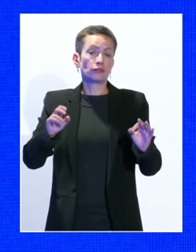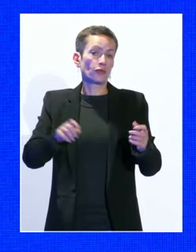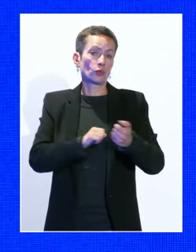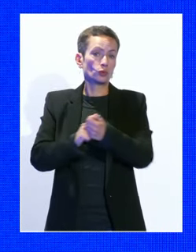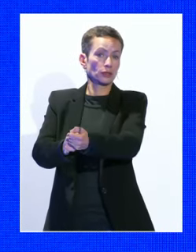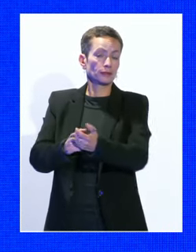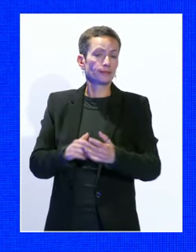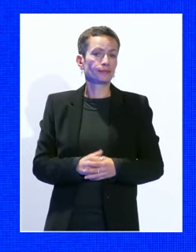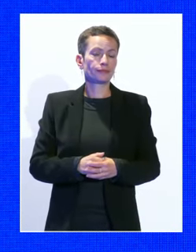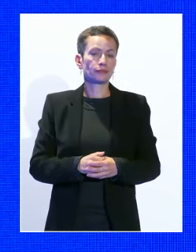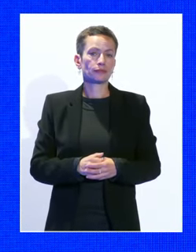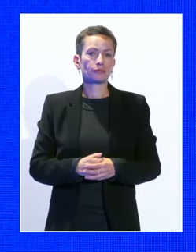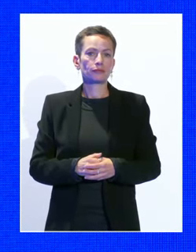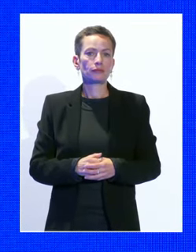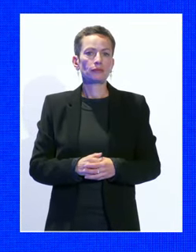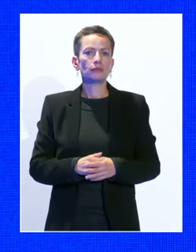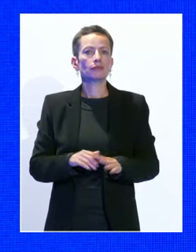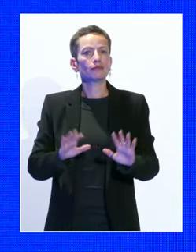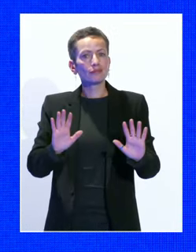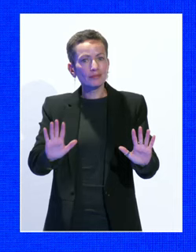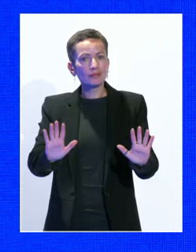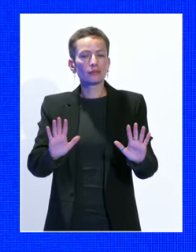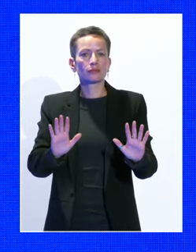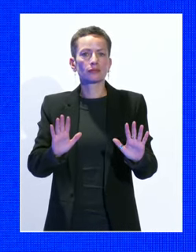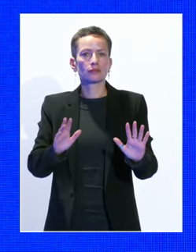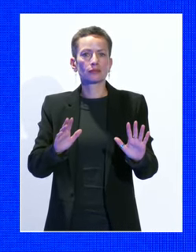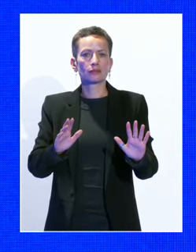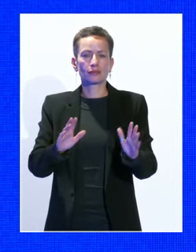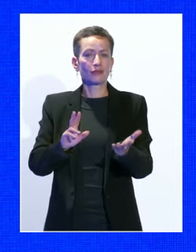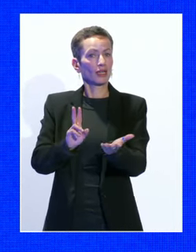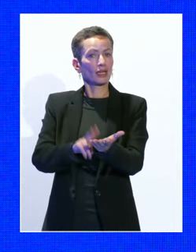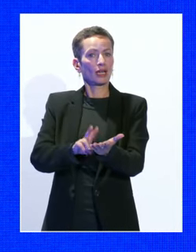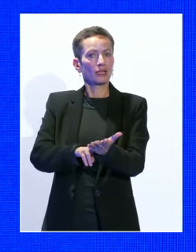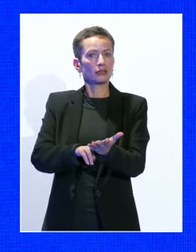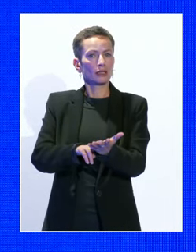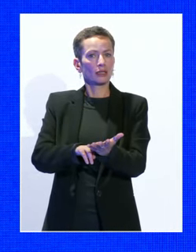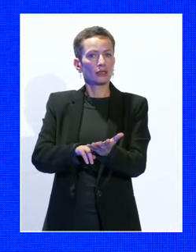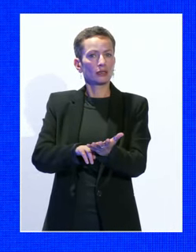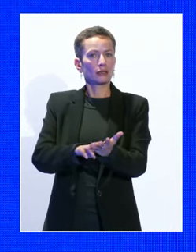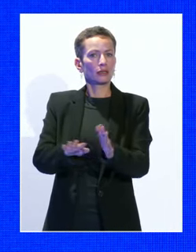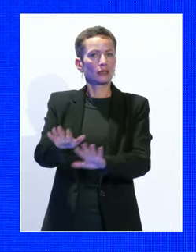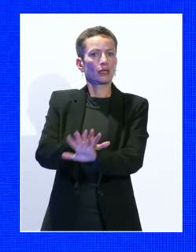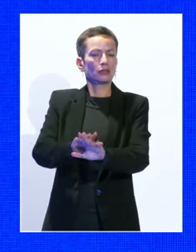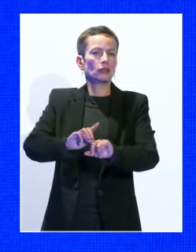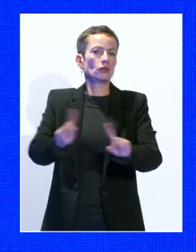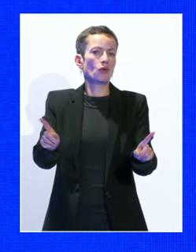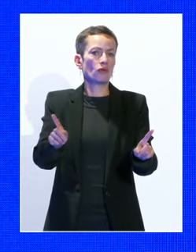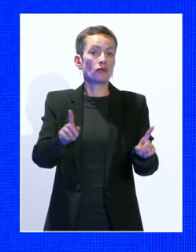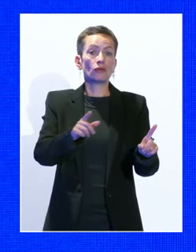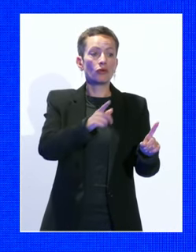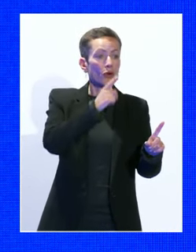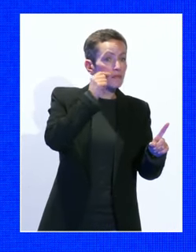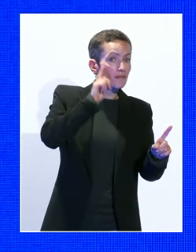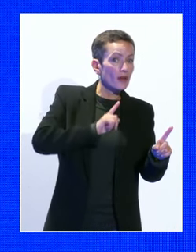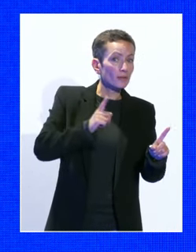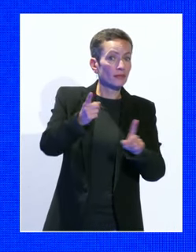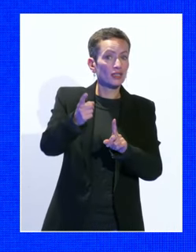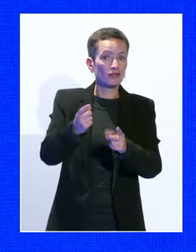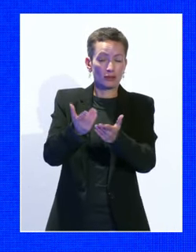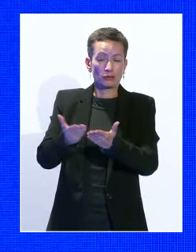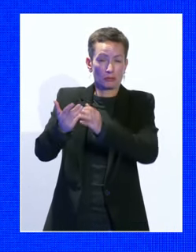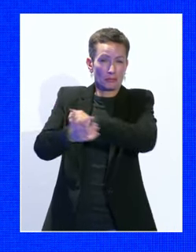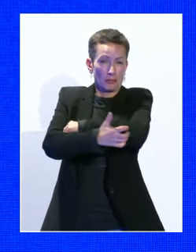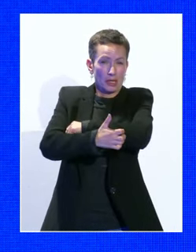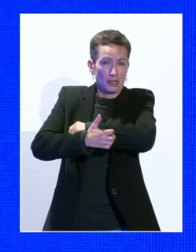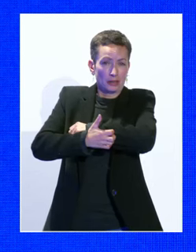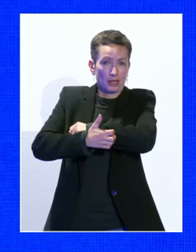soutenus. Mais je ne veux pas qu'on déforme la réalité. Ce ne sont pas ces femmes et ces hommes venus de la misère